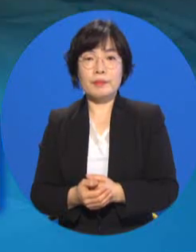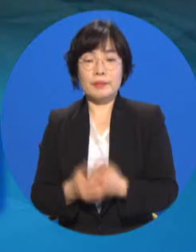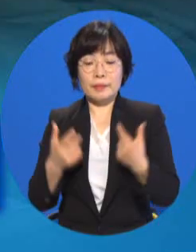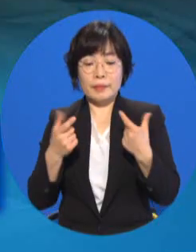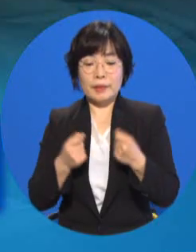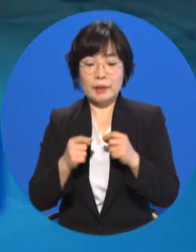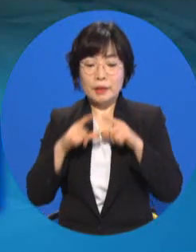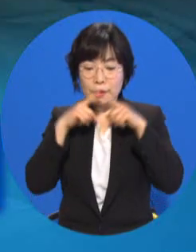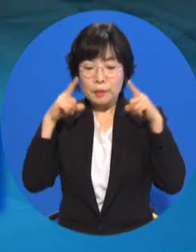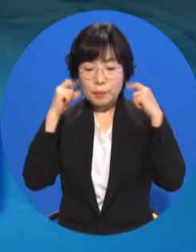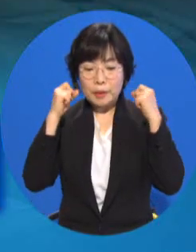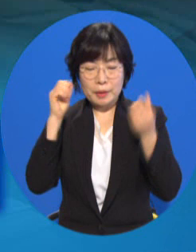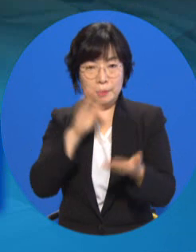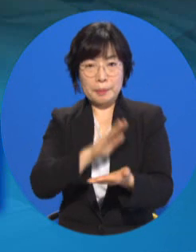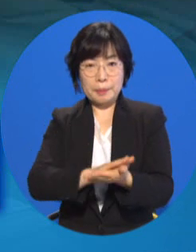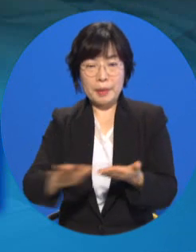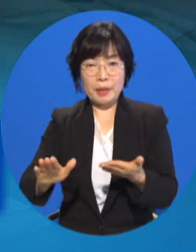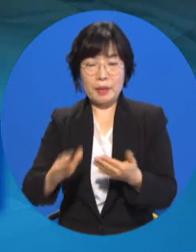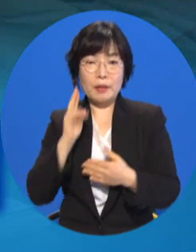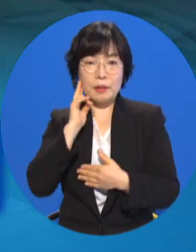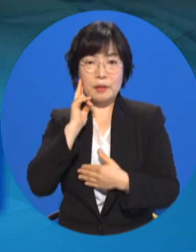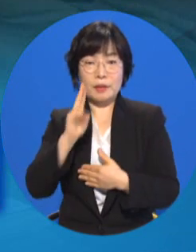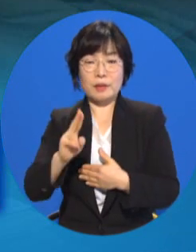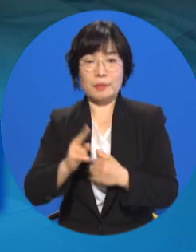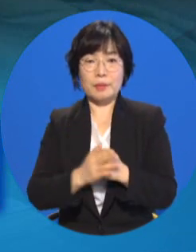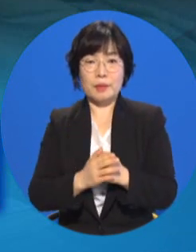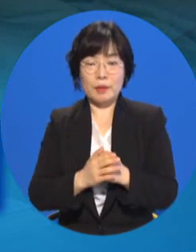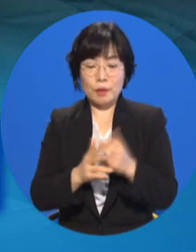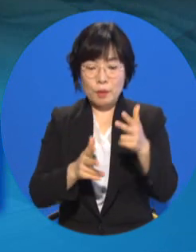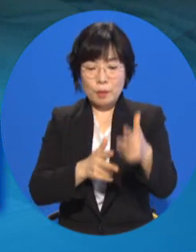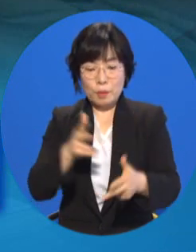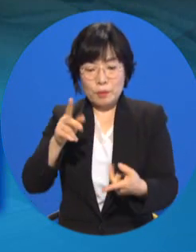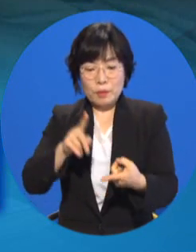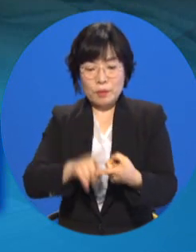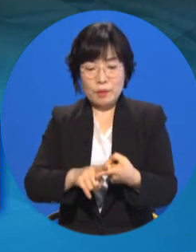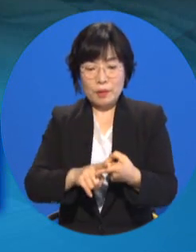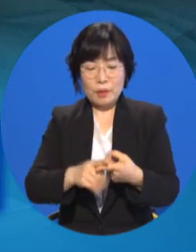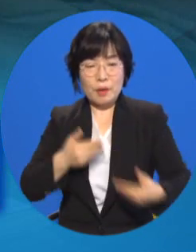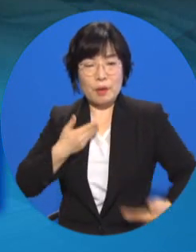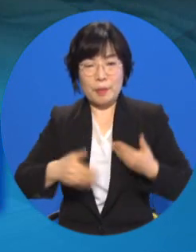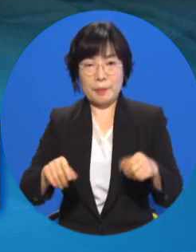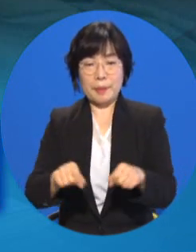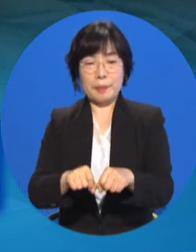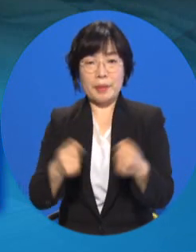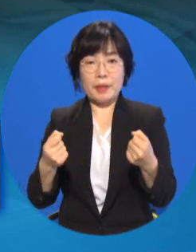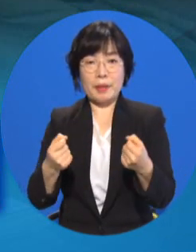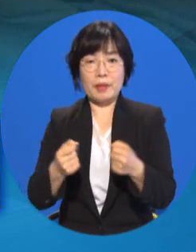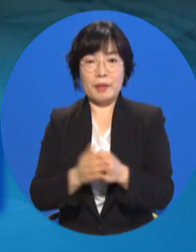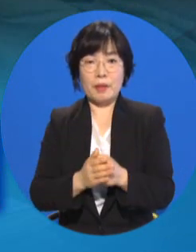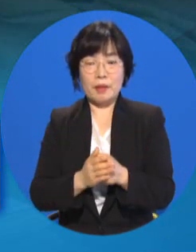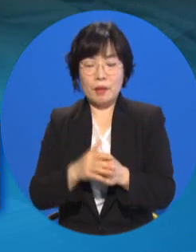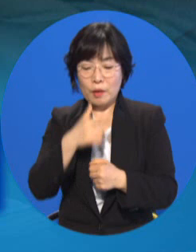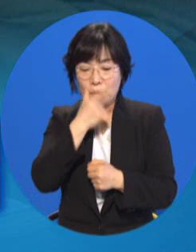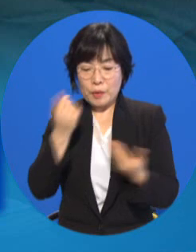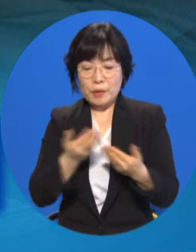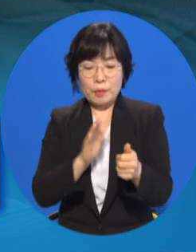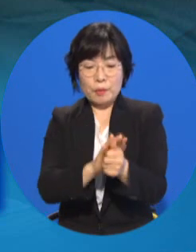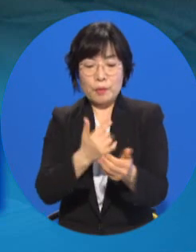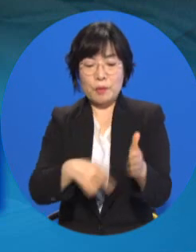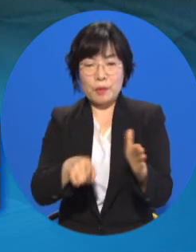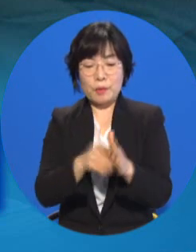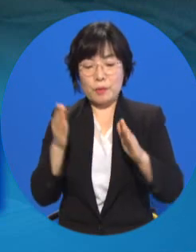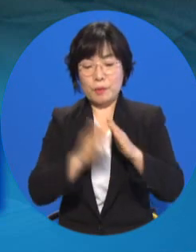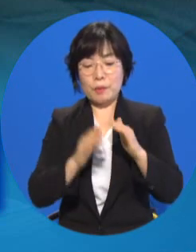이처럼 마스크 품귀 현상이 심해지면서 마스크 공장은 그야말로 눈꼽뜰 새 없습니다. 부족한 일손에